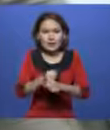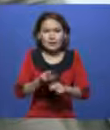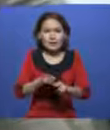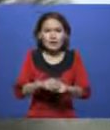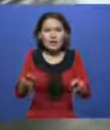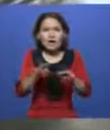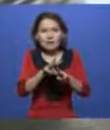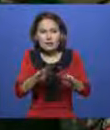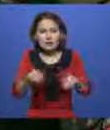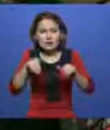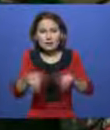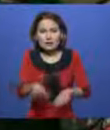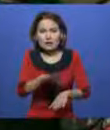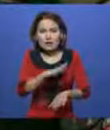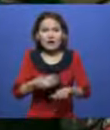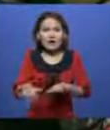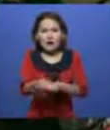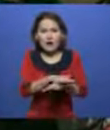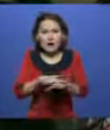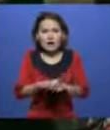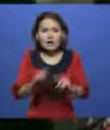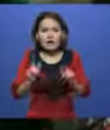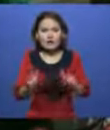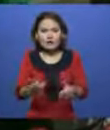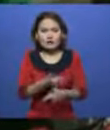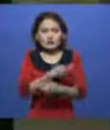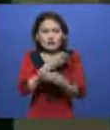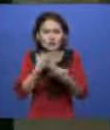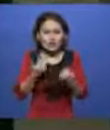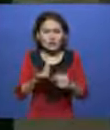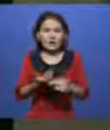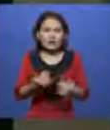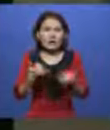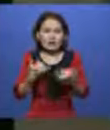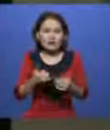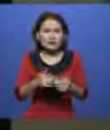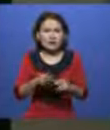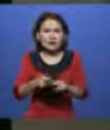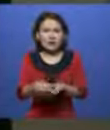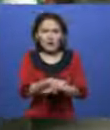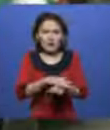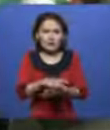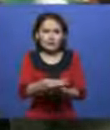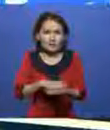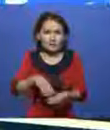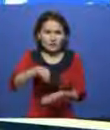ал кәсіподақ бұл қадамның қоғамда әлеуметтік мәселелерді тудыратынын ескертеді. Жанат Эрнс, Жомарт Ахметов,